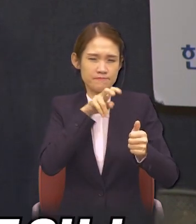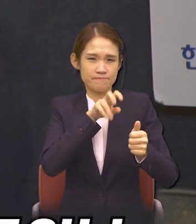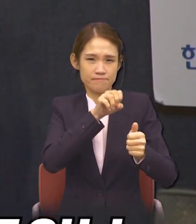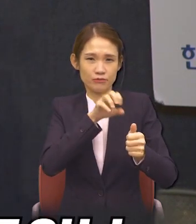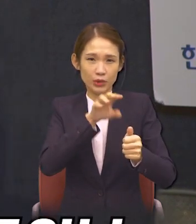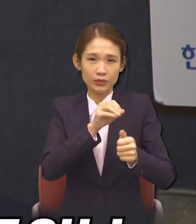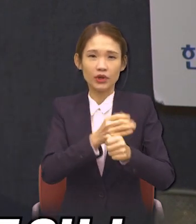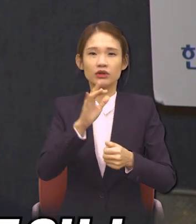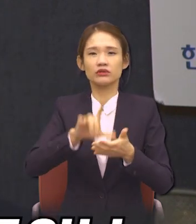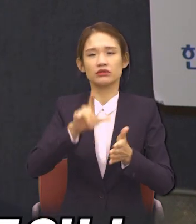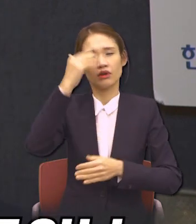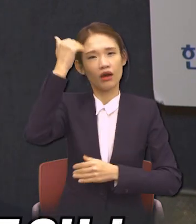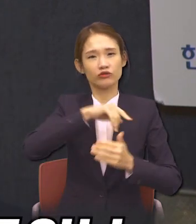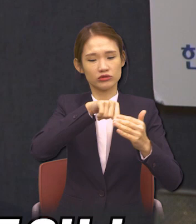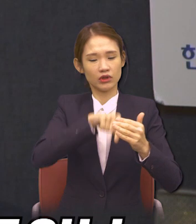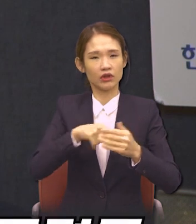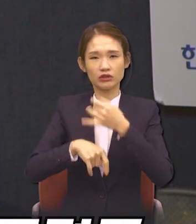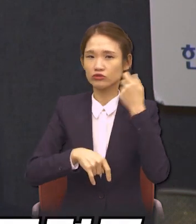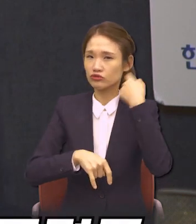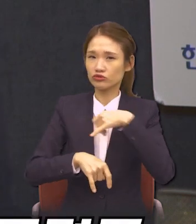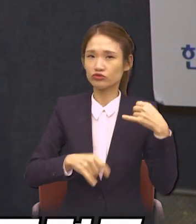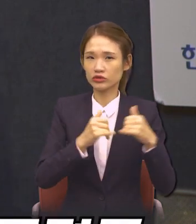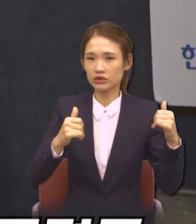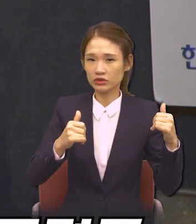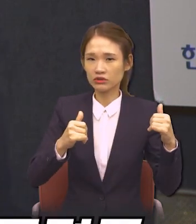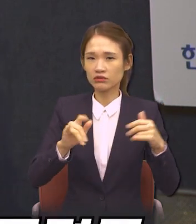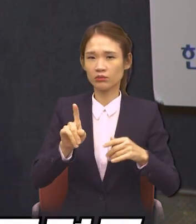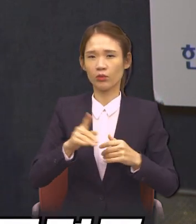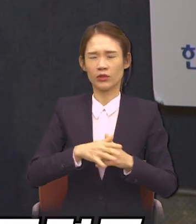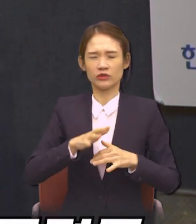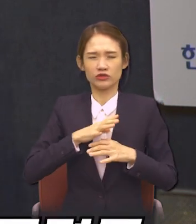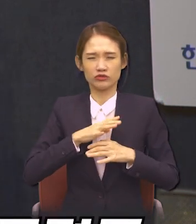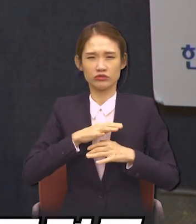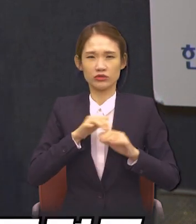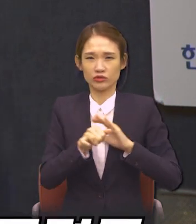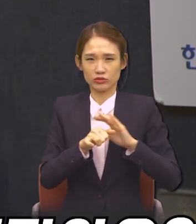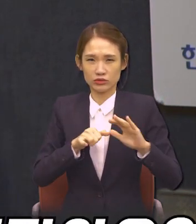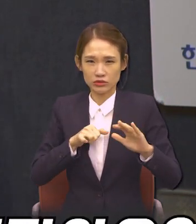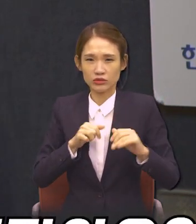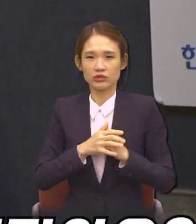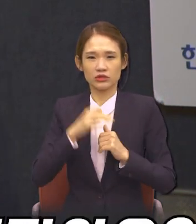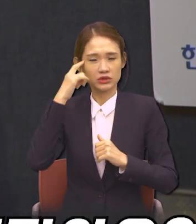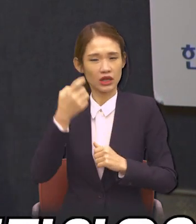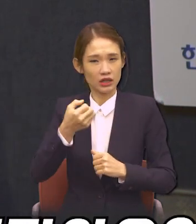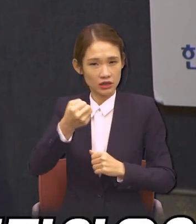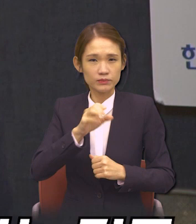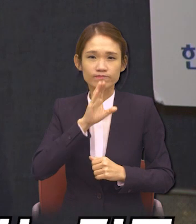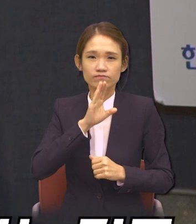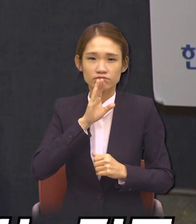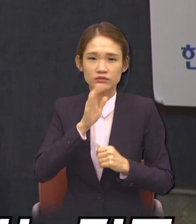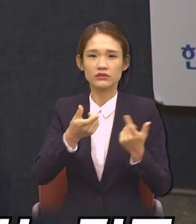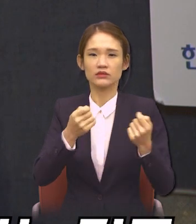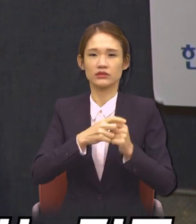때 한국 내에 있는 뭐 중국 동포들이나 중국인들은 굉장히 무섭고 두렵고 생각을 가질 수 있게 되잖아요.